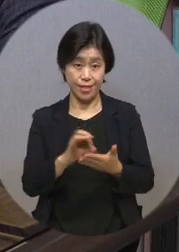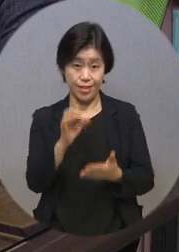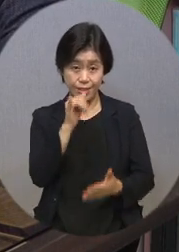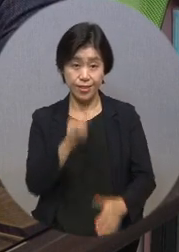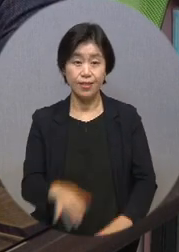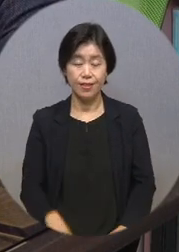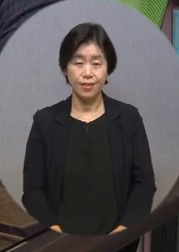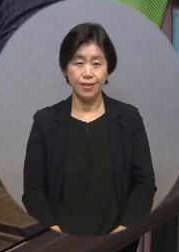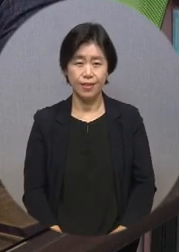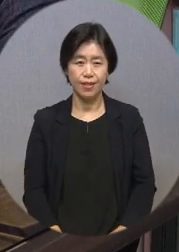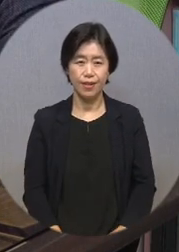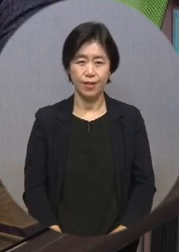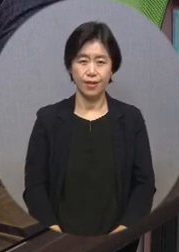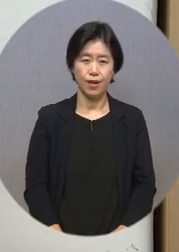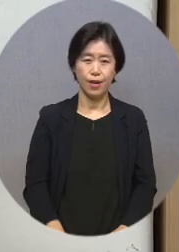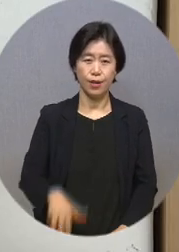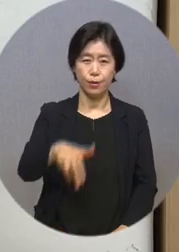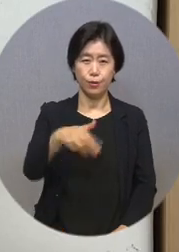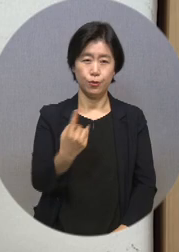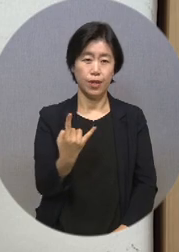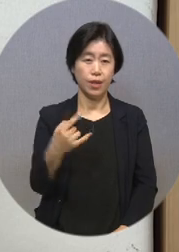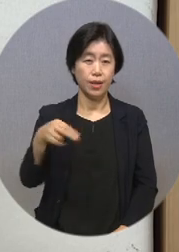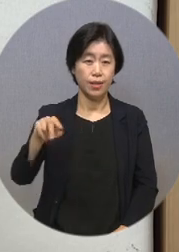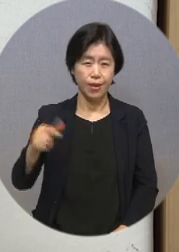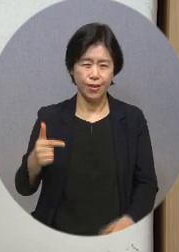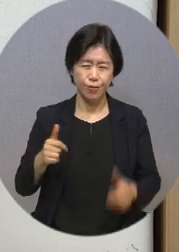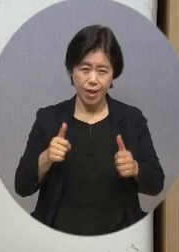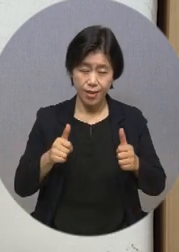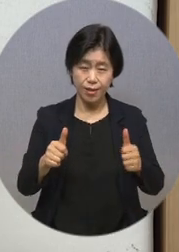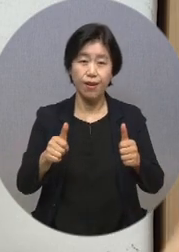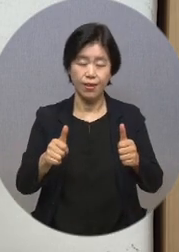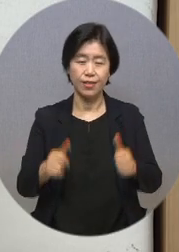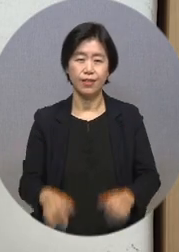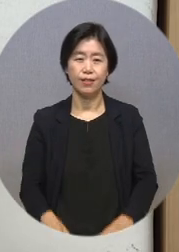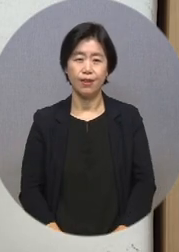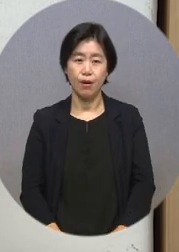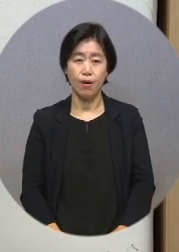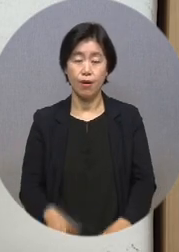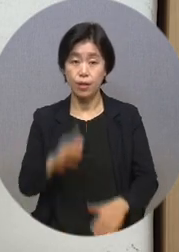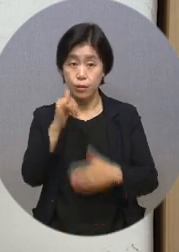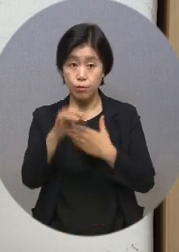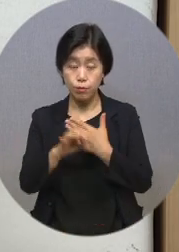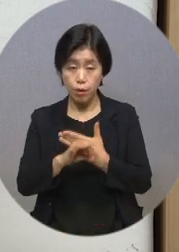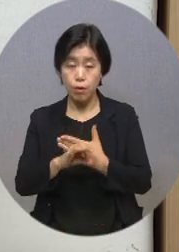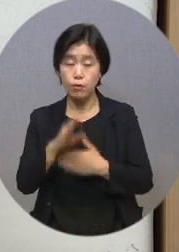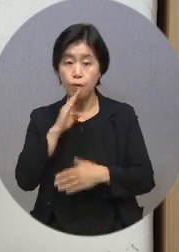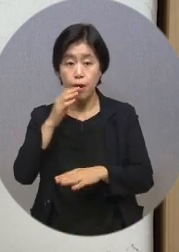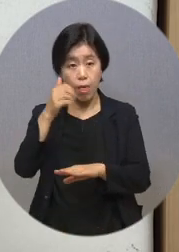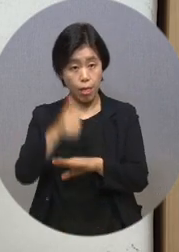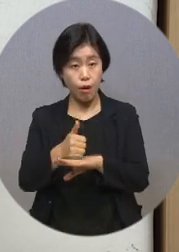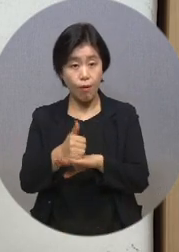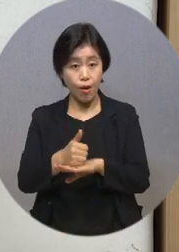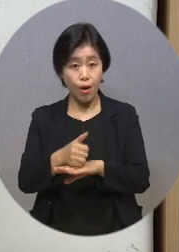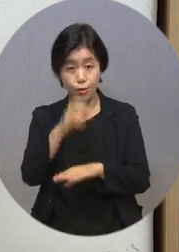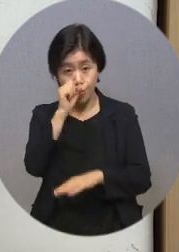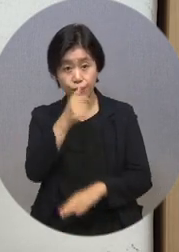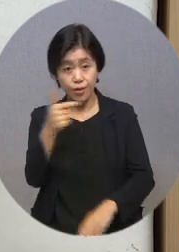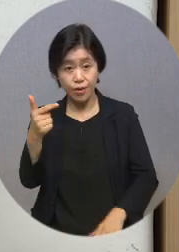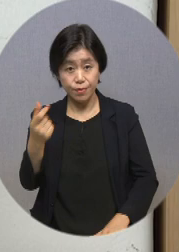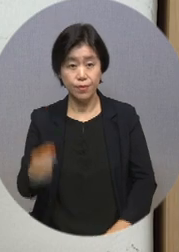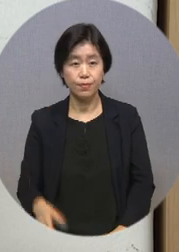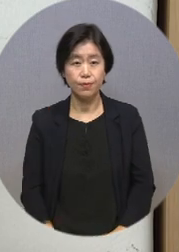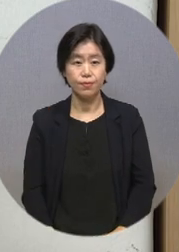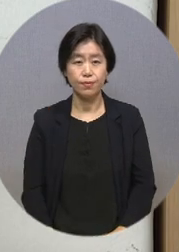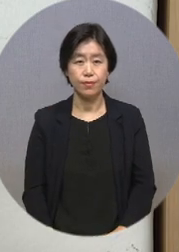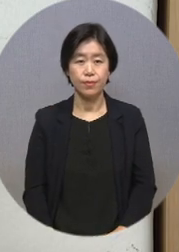그 최선이란 단어의 결과물이 큰 것들이 많아요. 3대 임기 동안에 저온 저장 창고 네